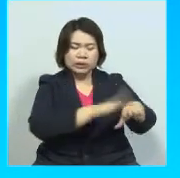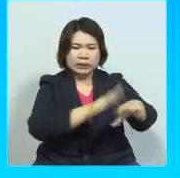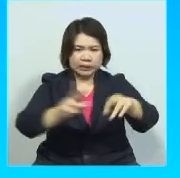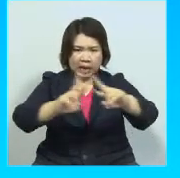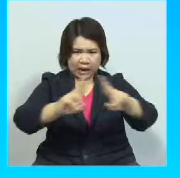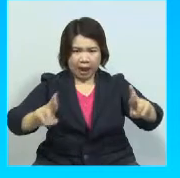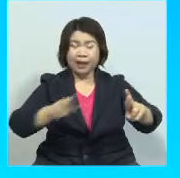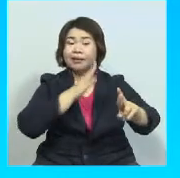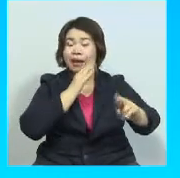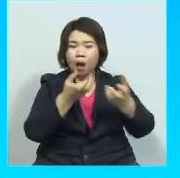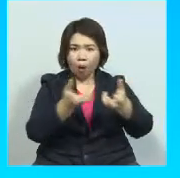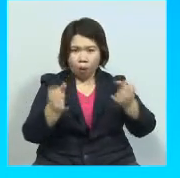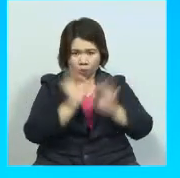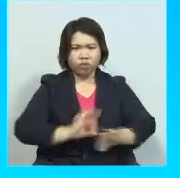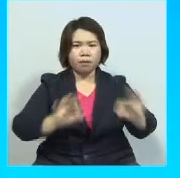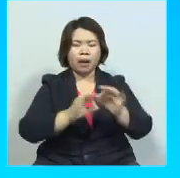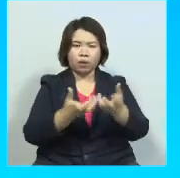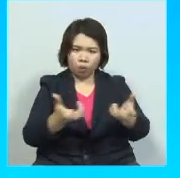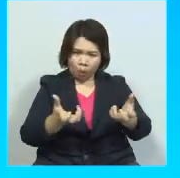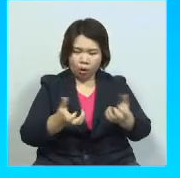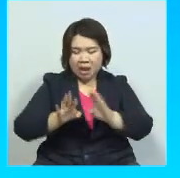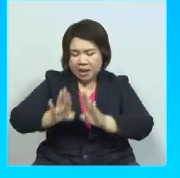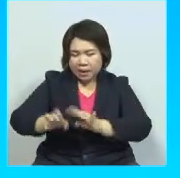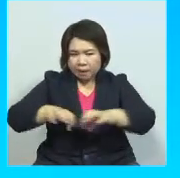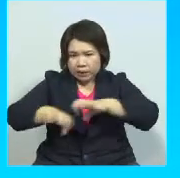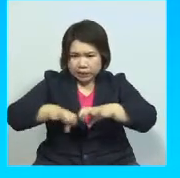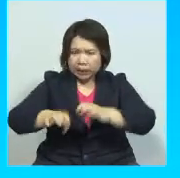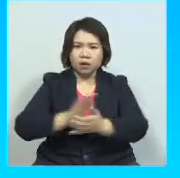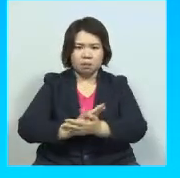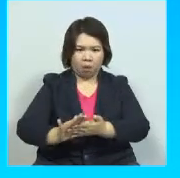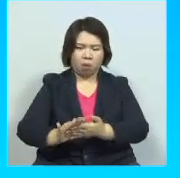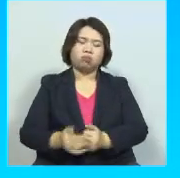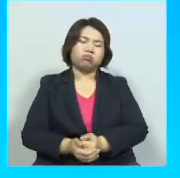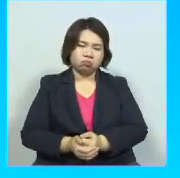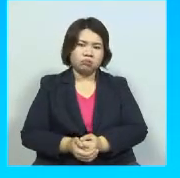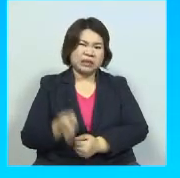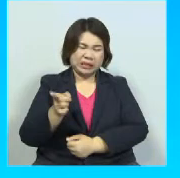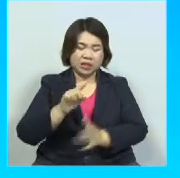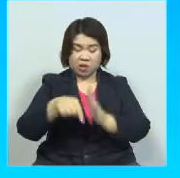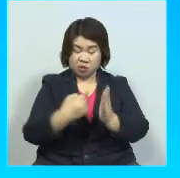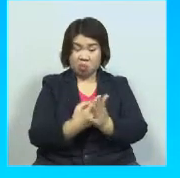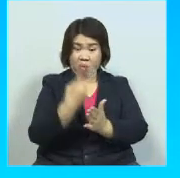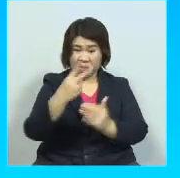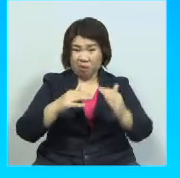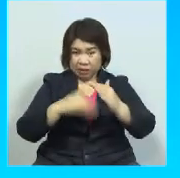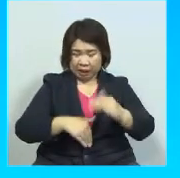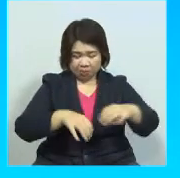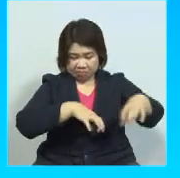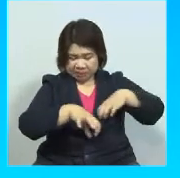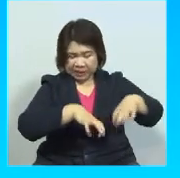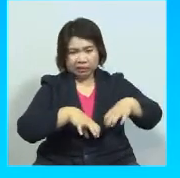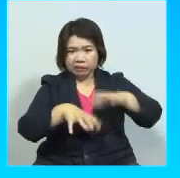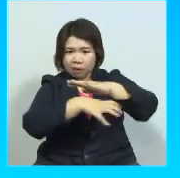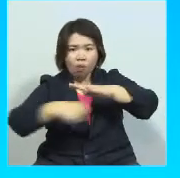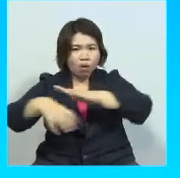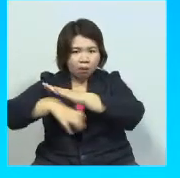านอื่นๆที่ถ้าเกิดมีของมีขายอยู่แบบนี้ก็ให้เก็บให้ดีเพราะว่าเนี่ยค่ะ10กว่าตู้ใช้เวลาไม่ถึง2ชั่วโมงกวาดไป